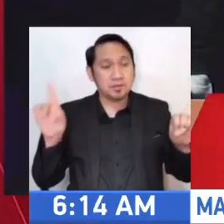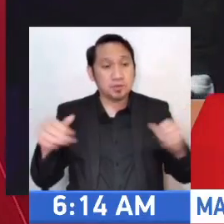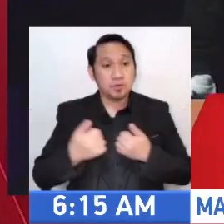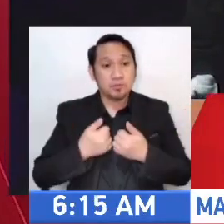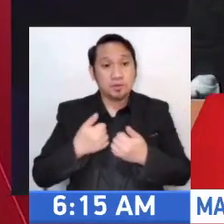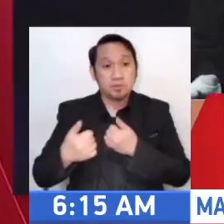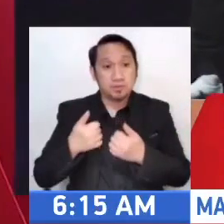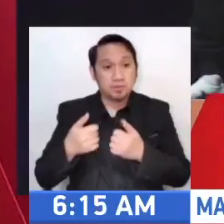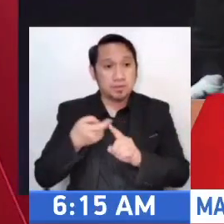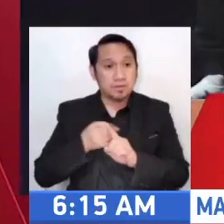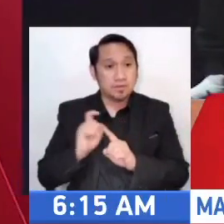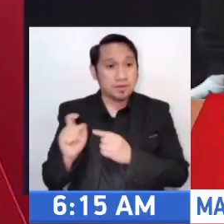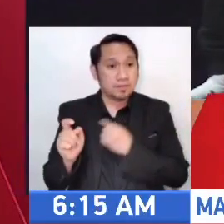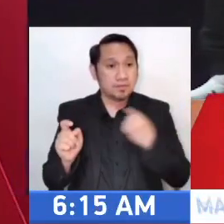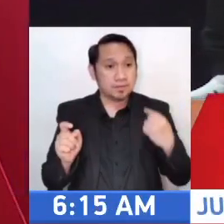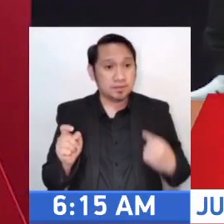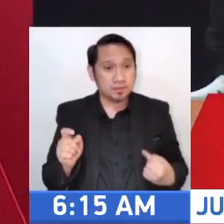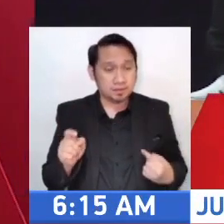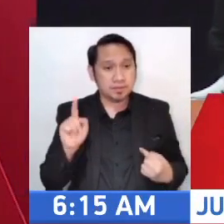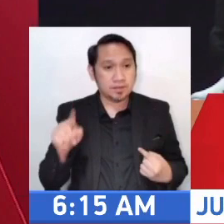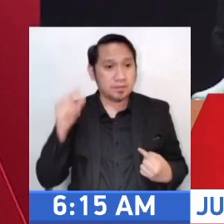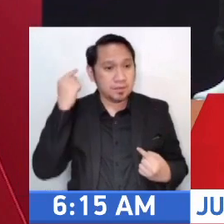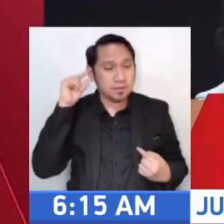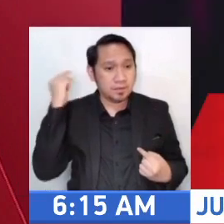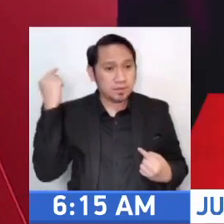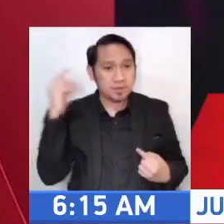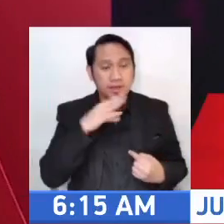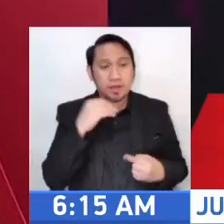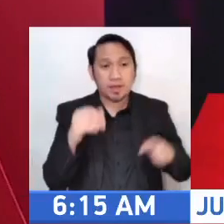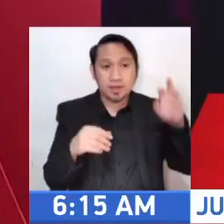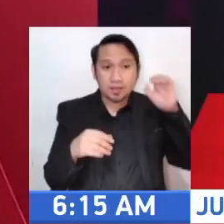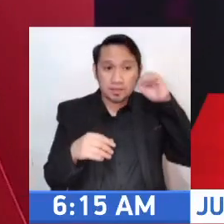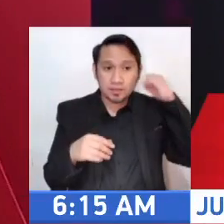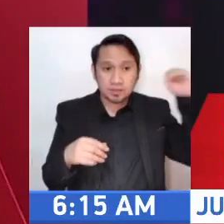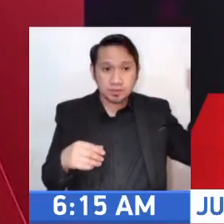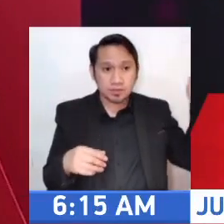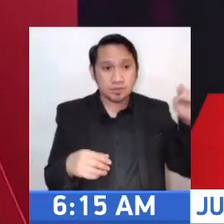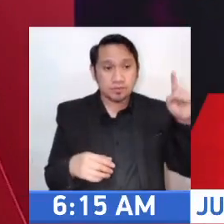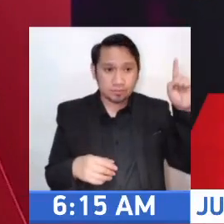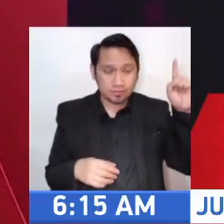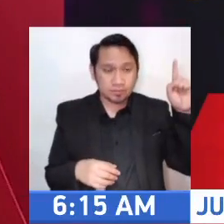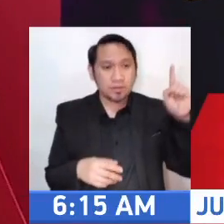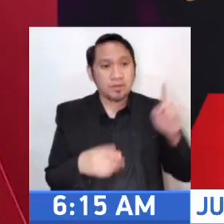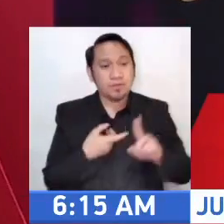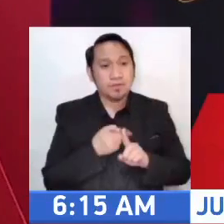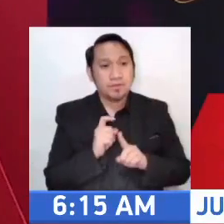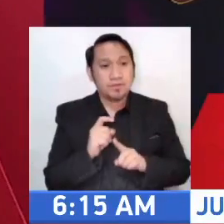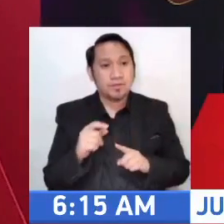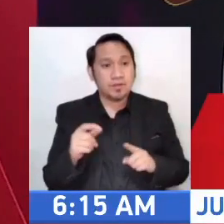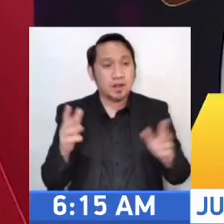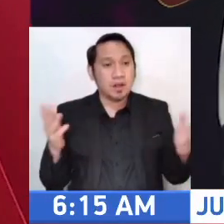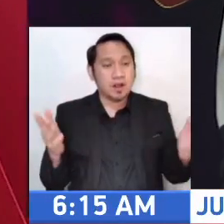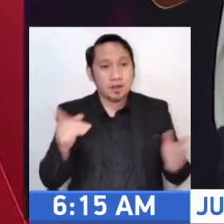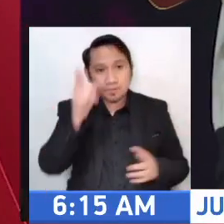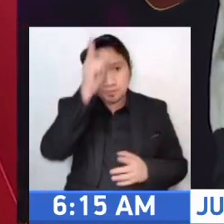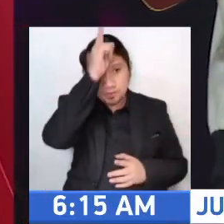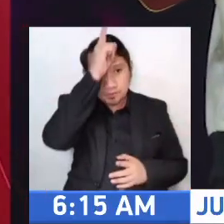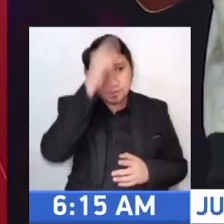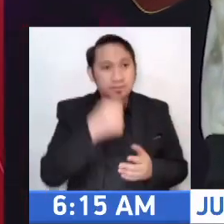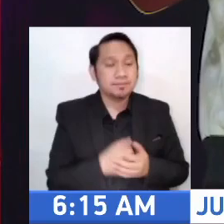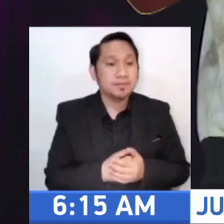Jingyuan ang nakaginto habang silver naman ang nakuha ni Lucas Dauser na taga Germany. Congratulations,